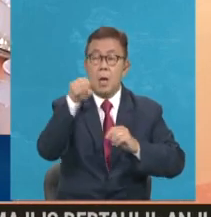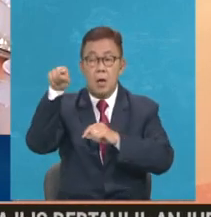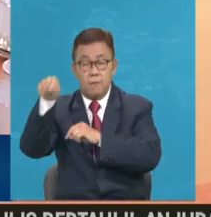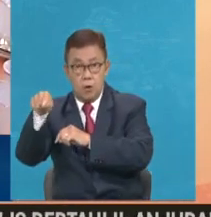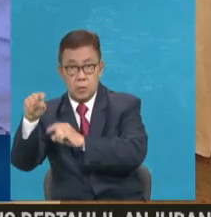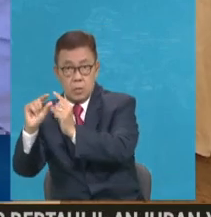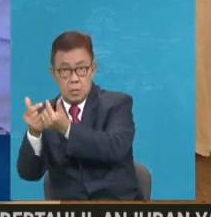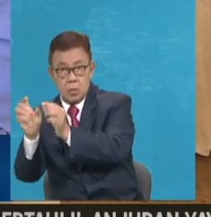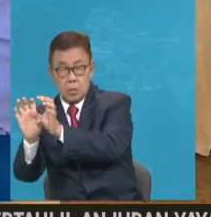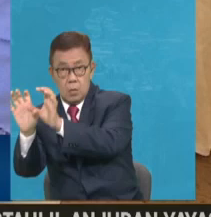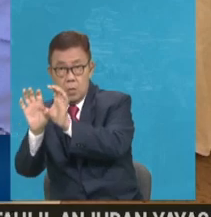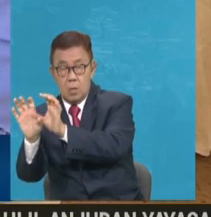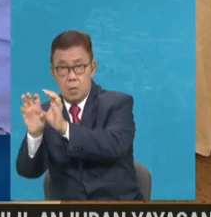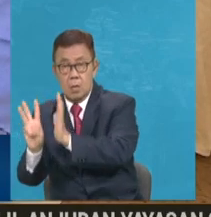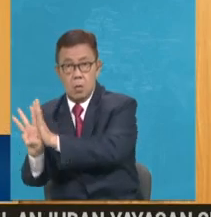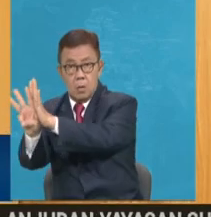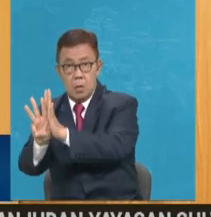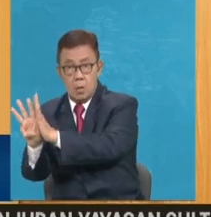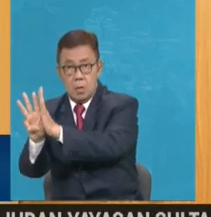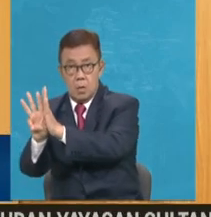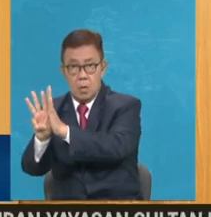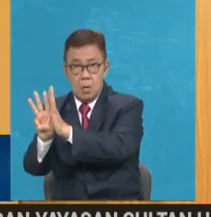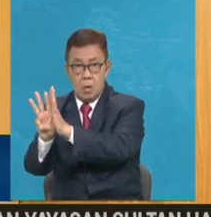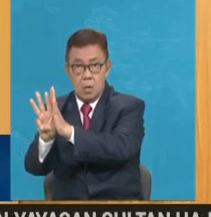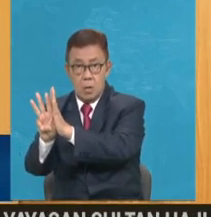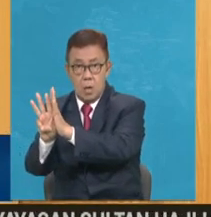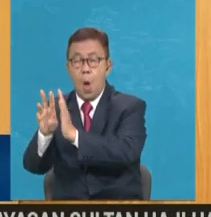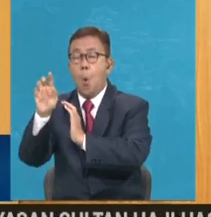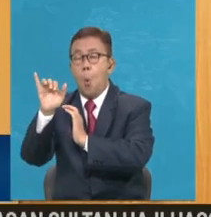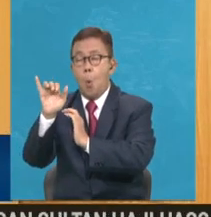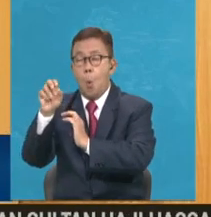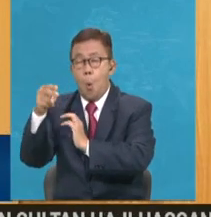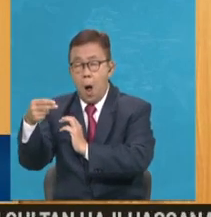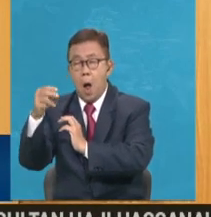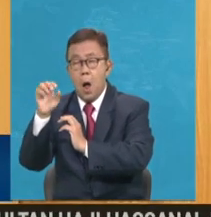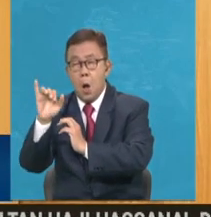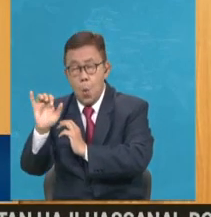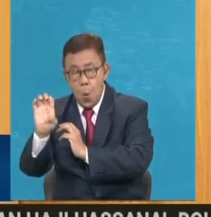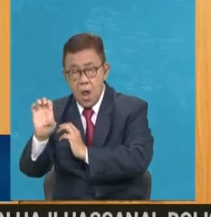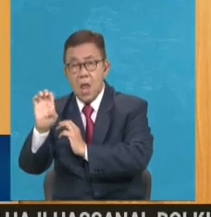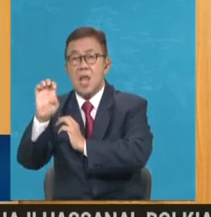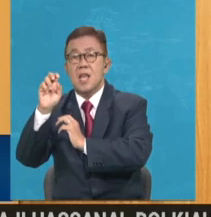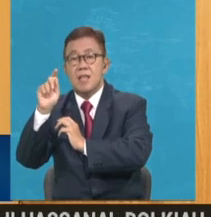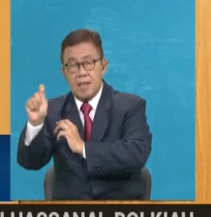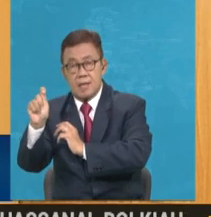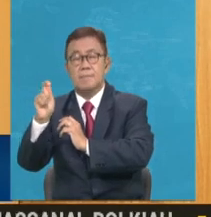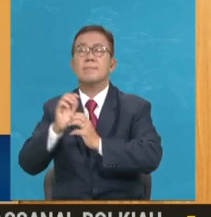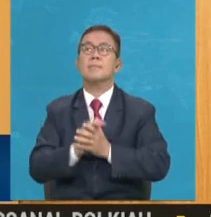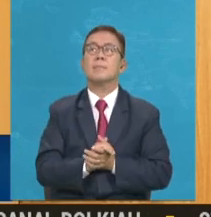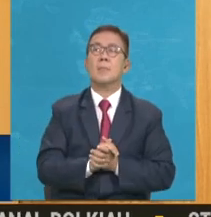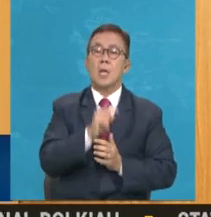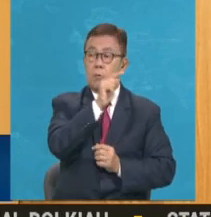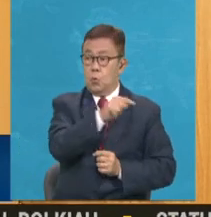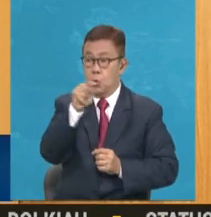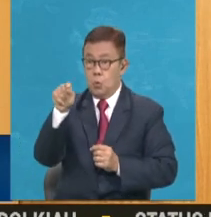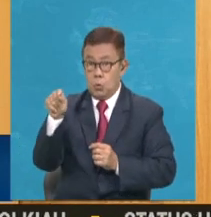ground of companys diwakili oleh pengarangnya melalui program berkenaan bidang jeruk teknik